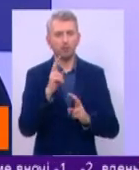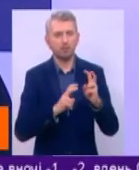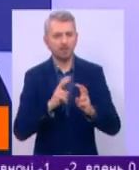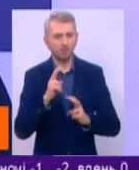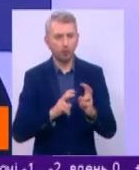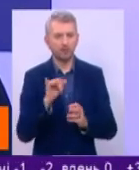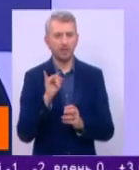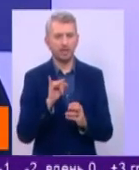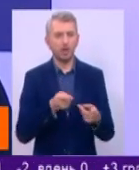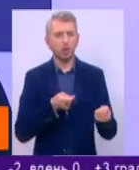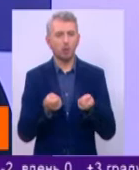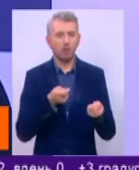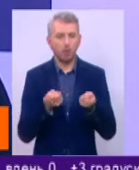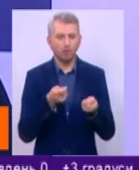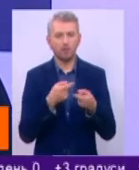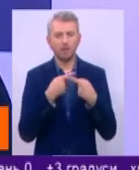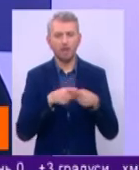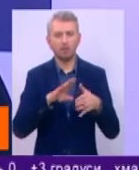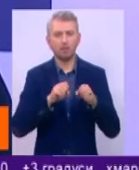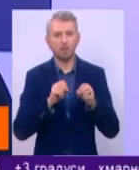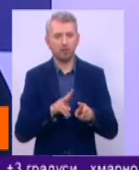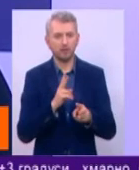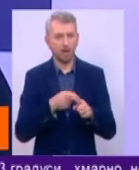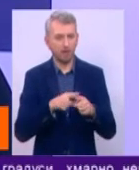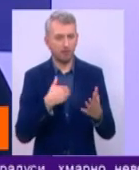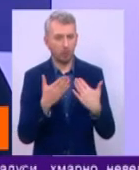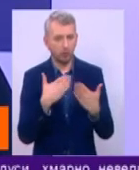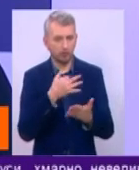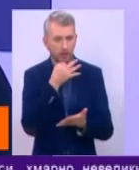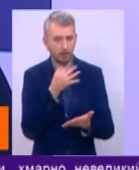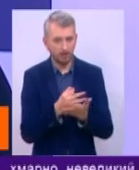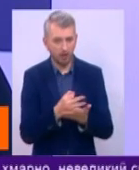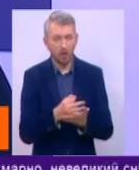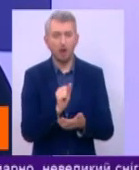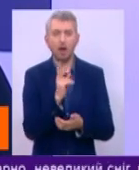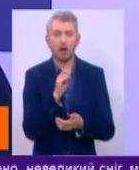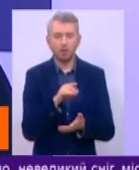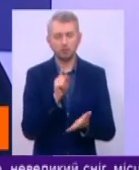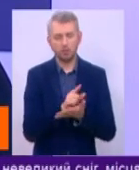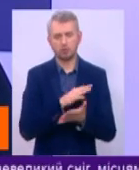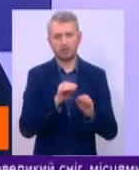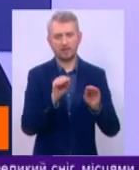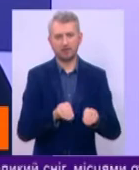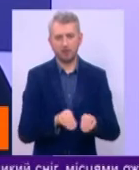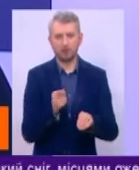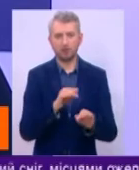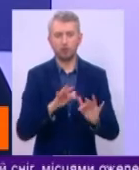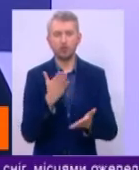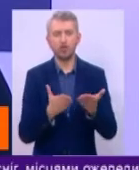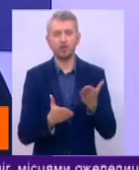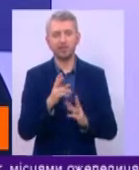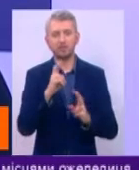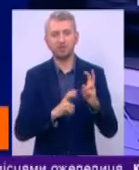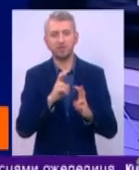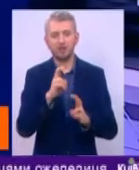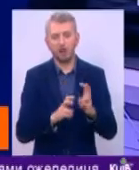и руководство техника безопасности к этому относится, как я считаю, ответственно, то акт должен быть составлен. В тех случаях, если